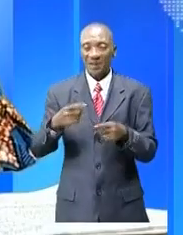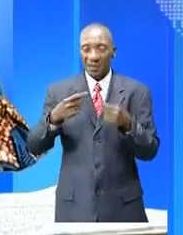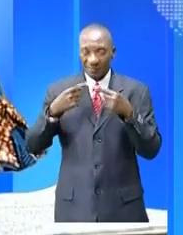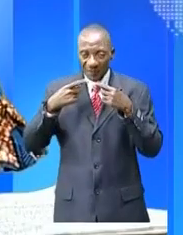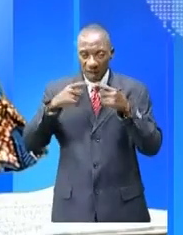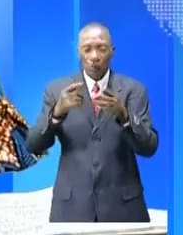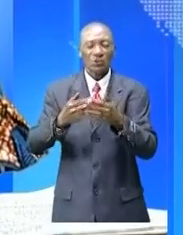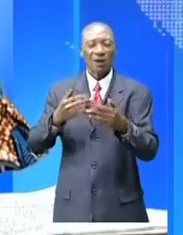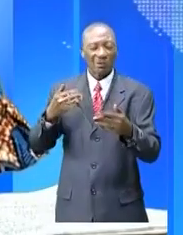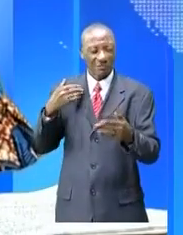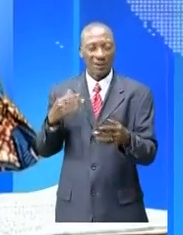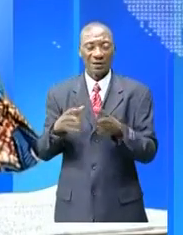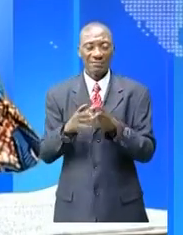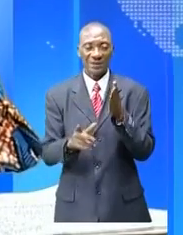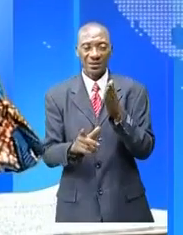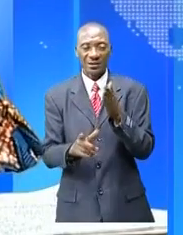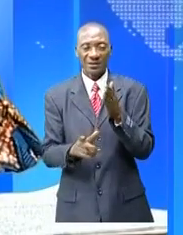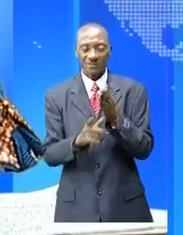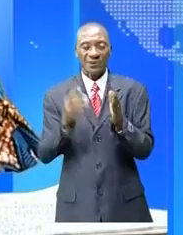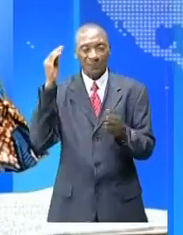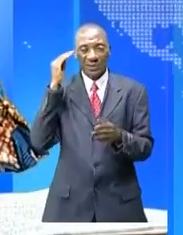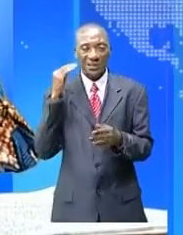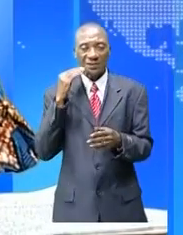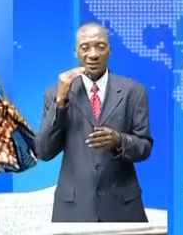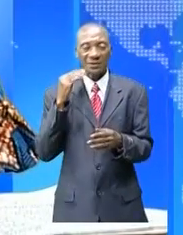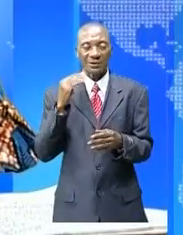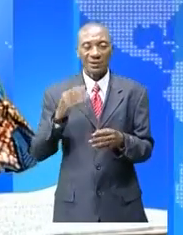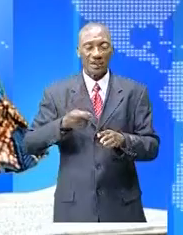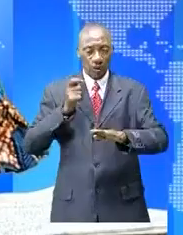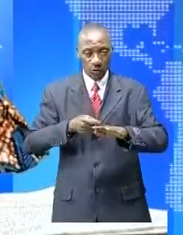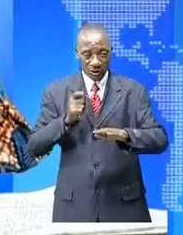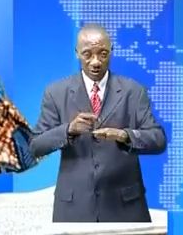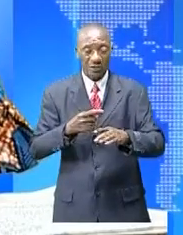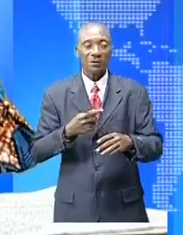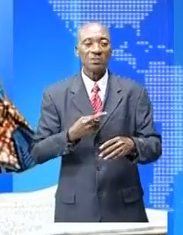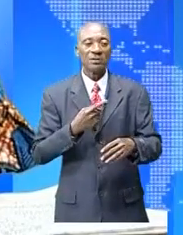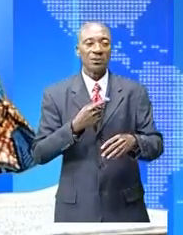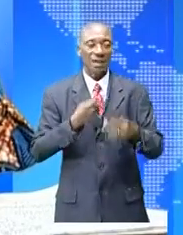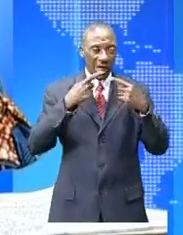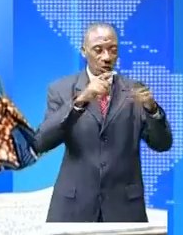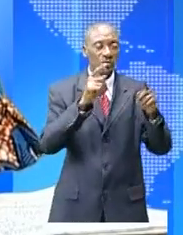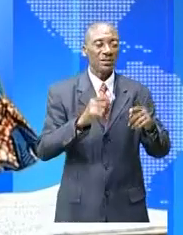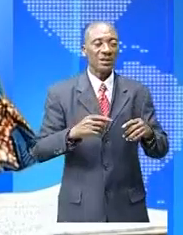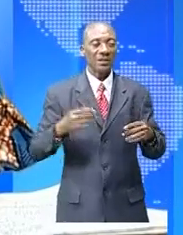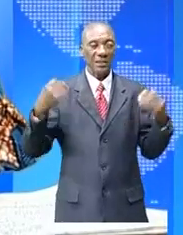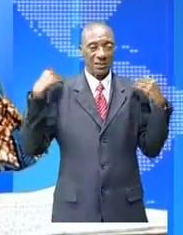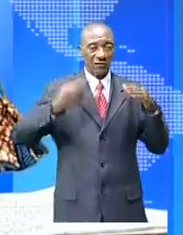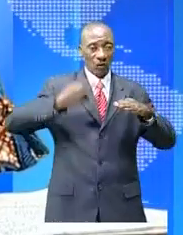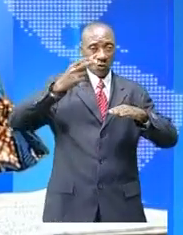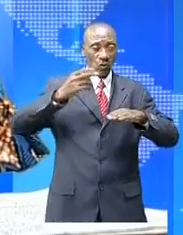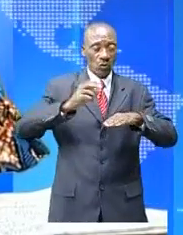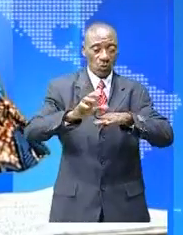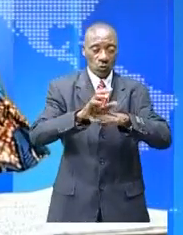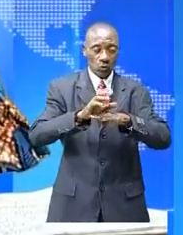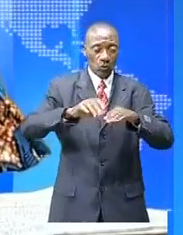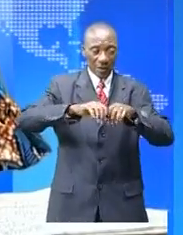au vice-ministre de la Justice d'instruire le procureur général du parquet près la cour d'appel de Kinshasa-Gombe d'ouvrir des enquêtes sur